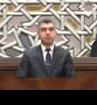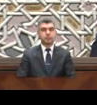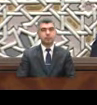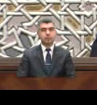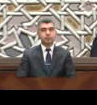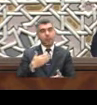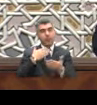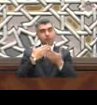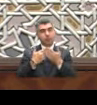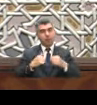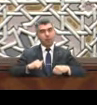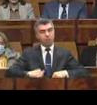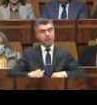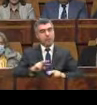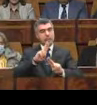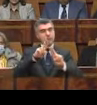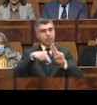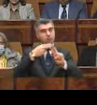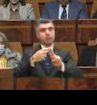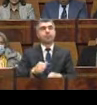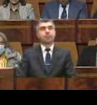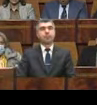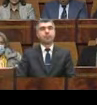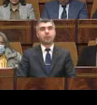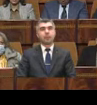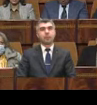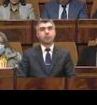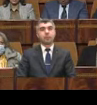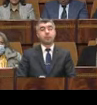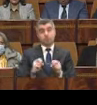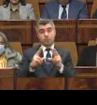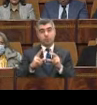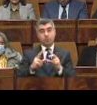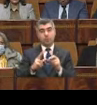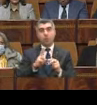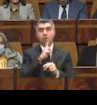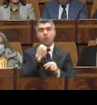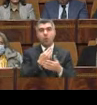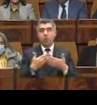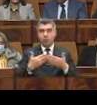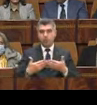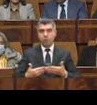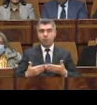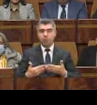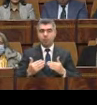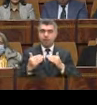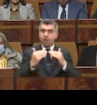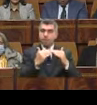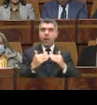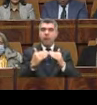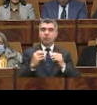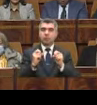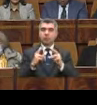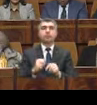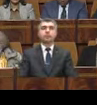شكرا السيد الوزير على الجواب ديالكم. تنظن بأنه اليوم عندنا حكومة قوية، حكومة منسجمة،